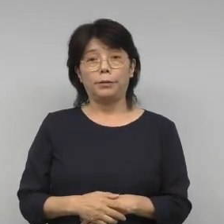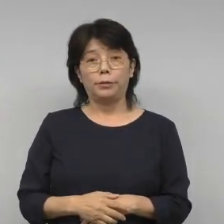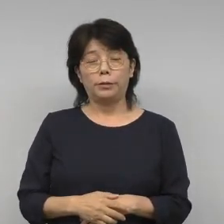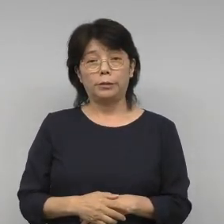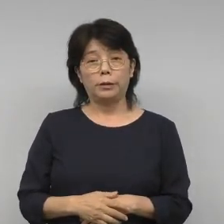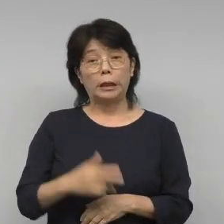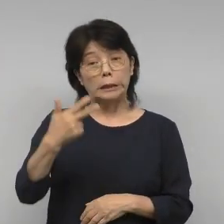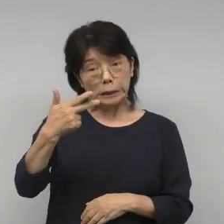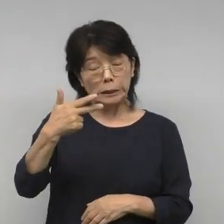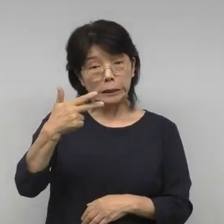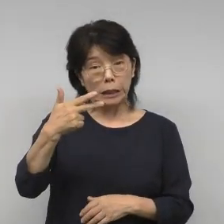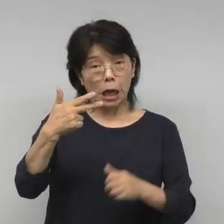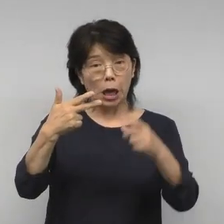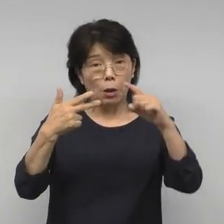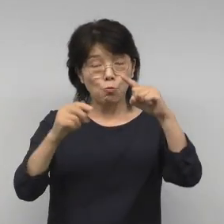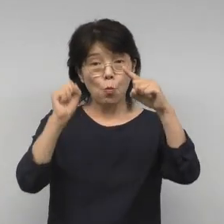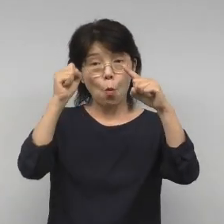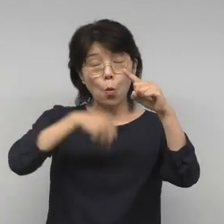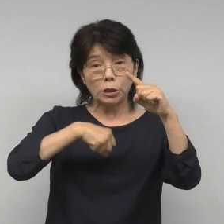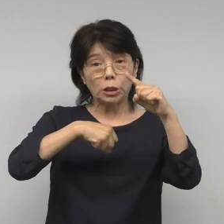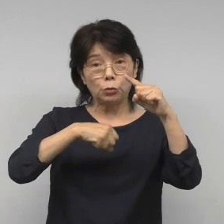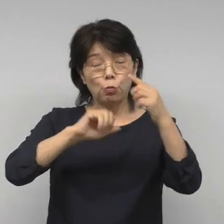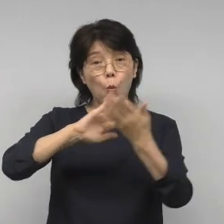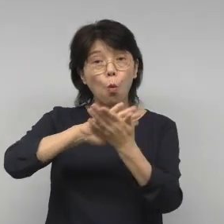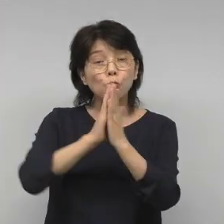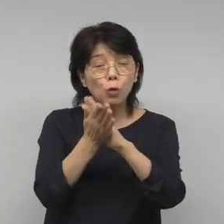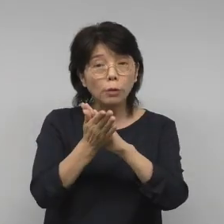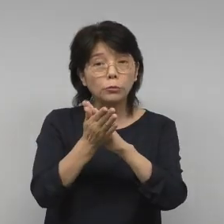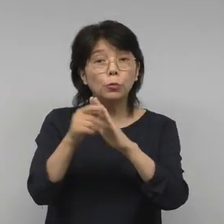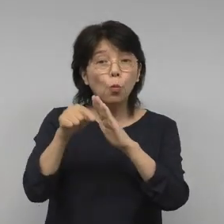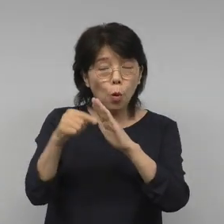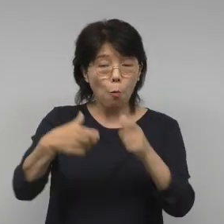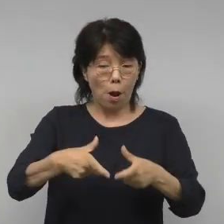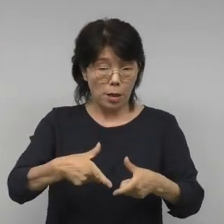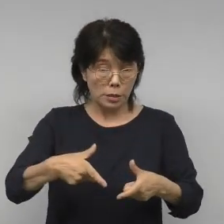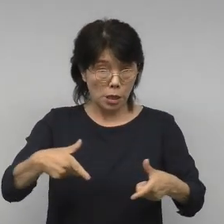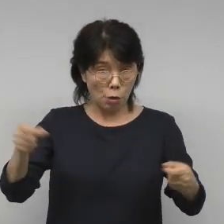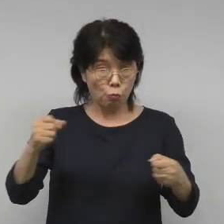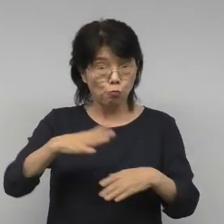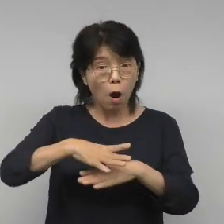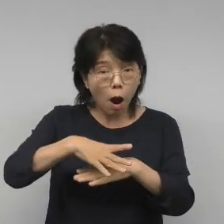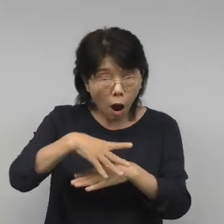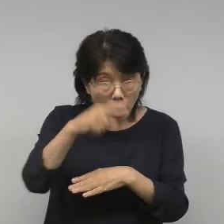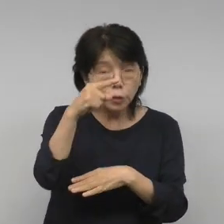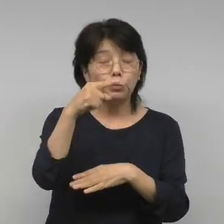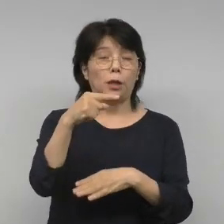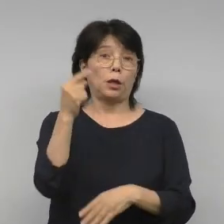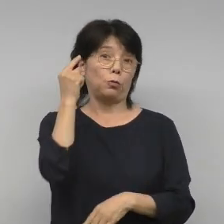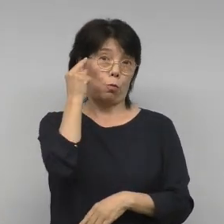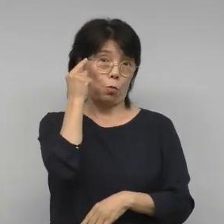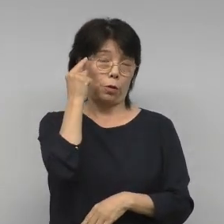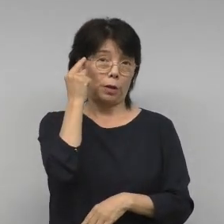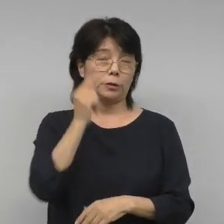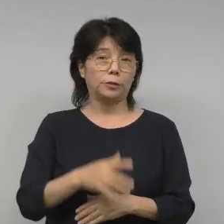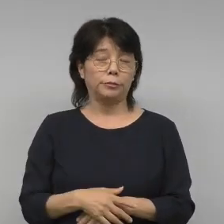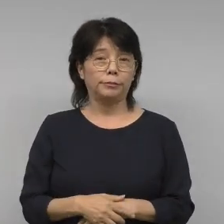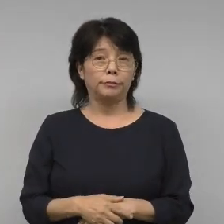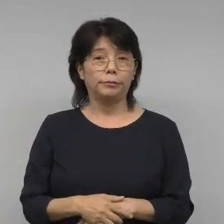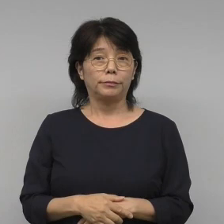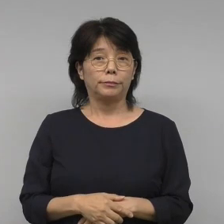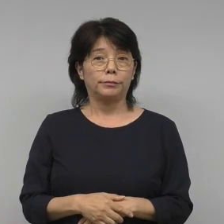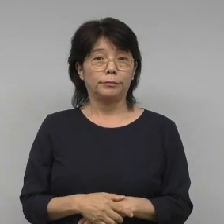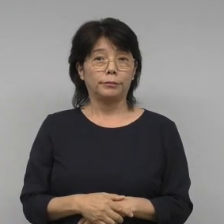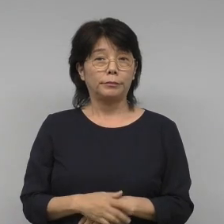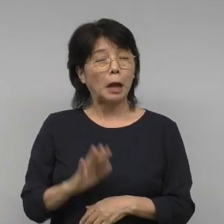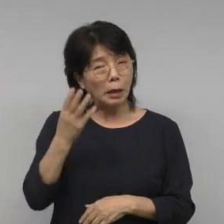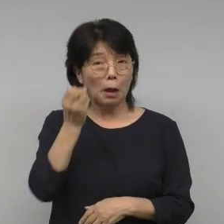市公認の農業クラブとしては全国で初めてじゃないかなというふうに思っているところで、あります。まあ、なか